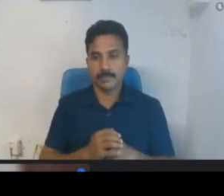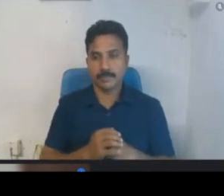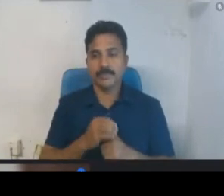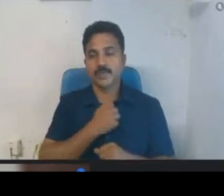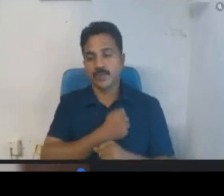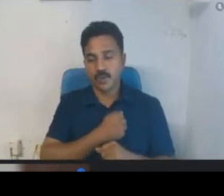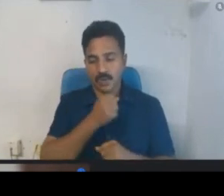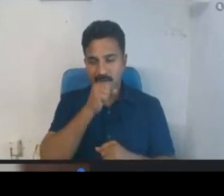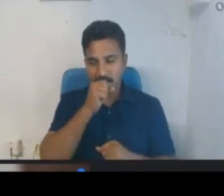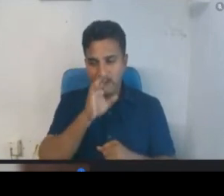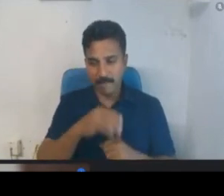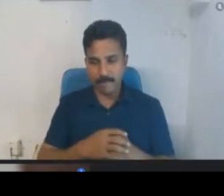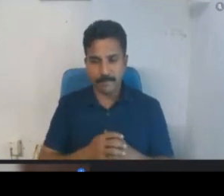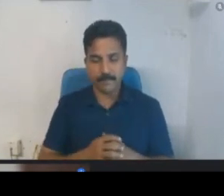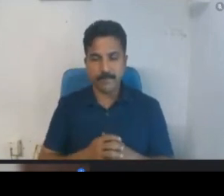സോറി.